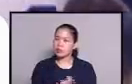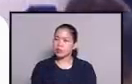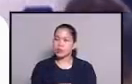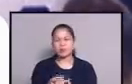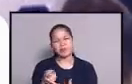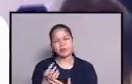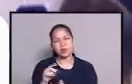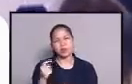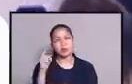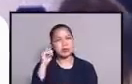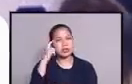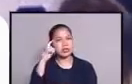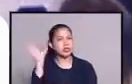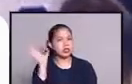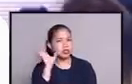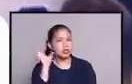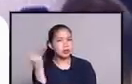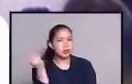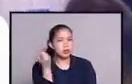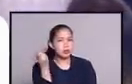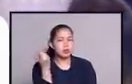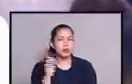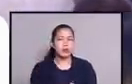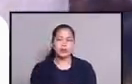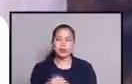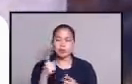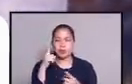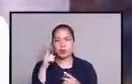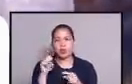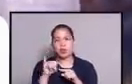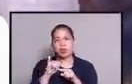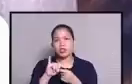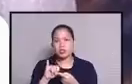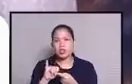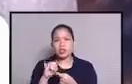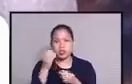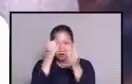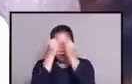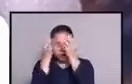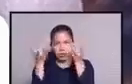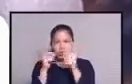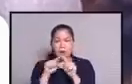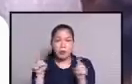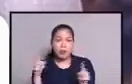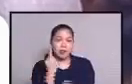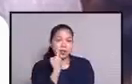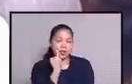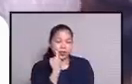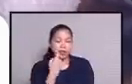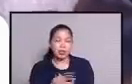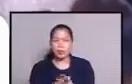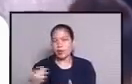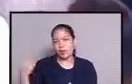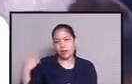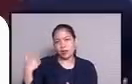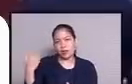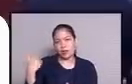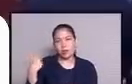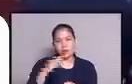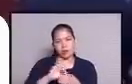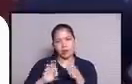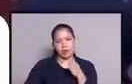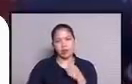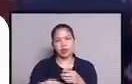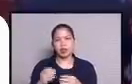mga naririnig pa lamang natin na initial information, pero base doon sa mga nabanggit na nila kanina, wala pa naman daw silang final